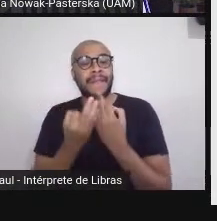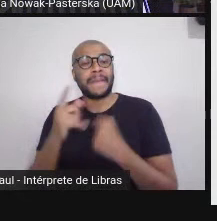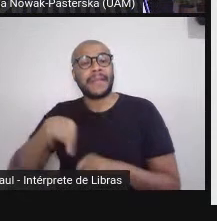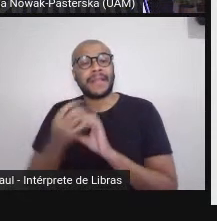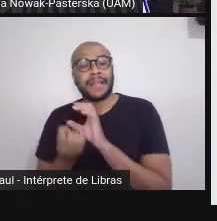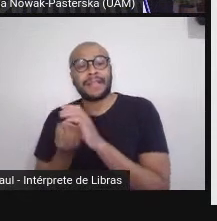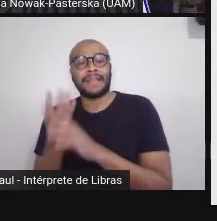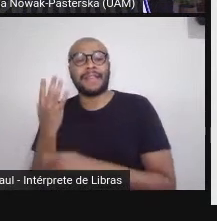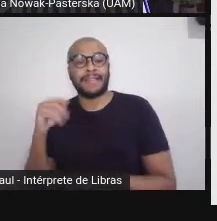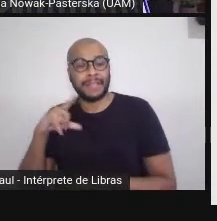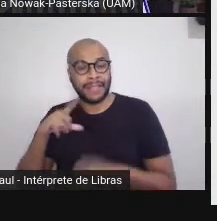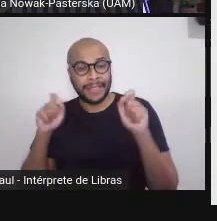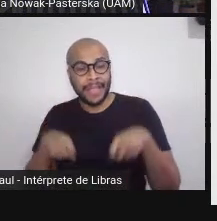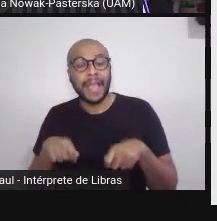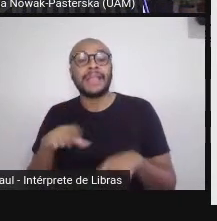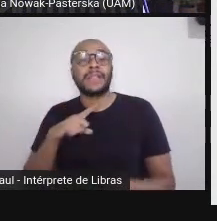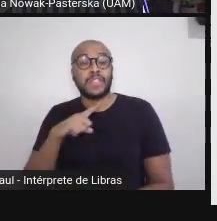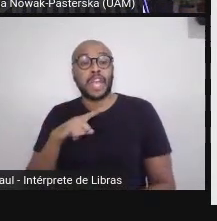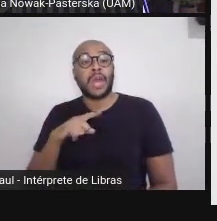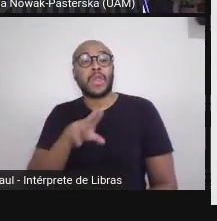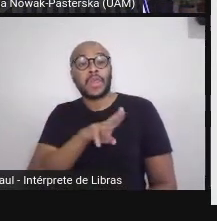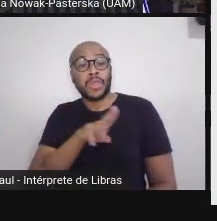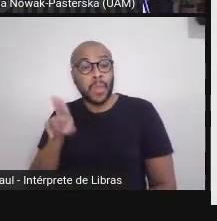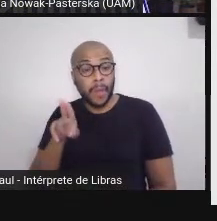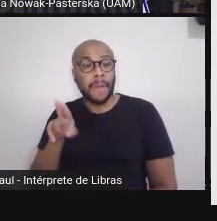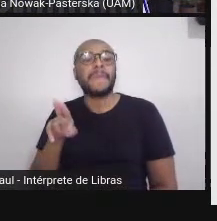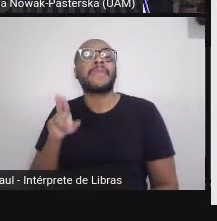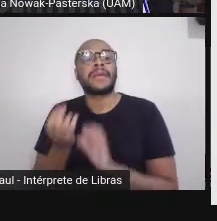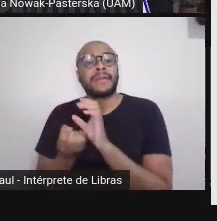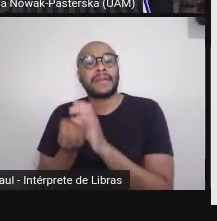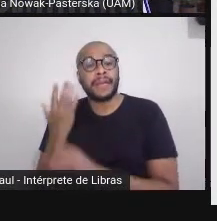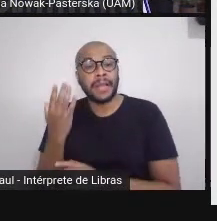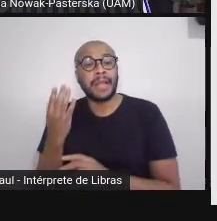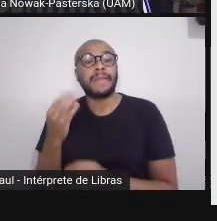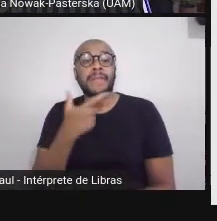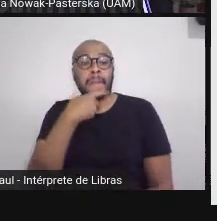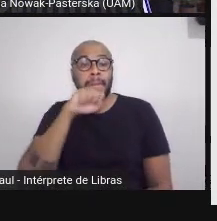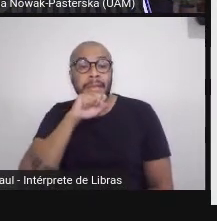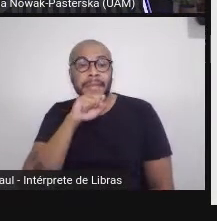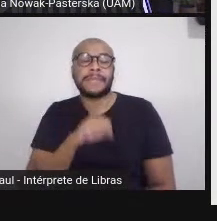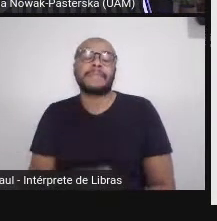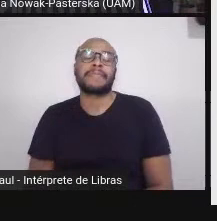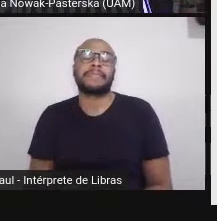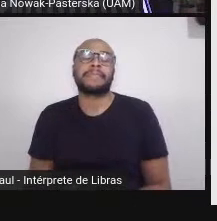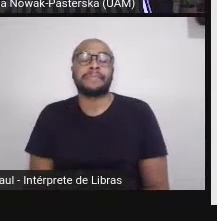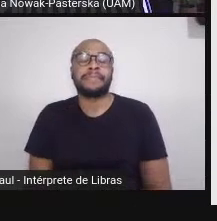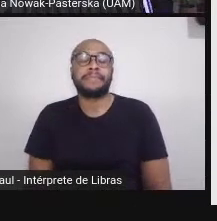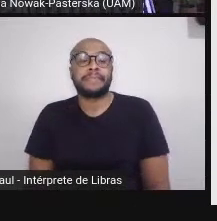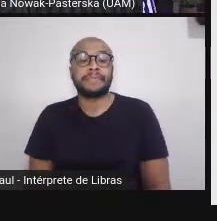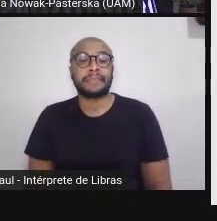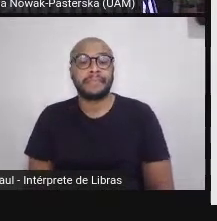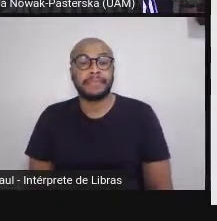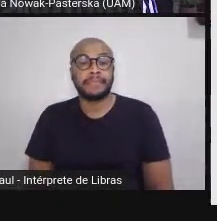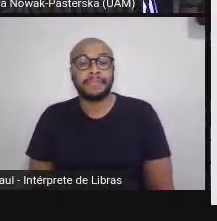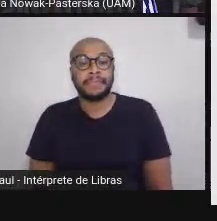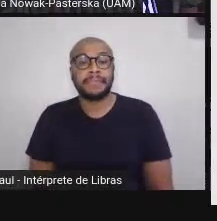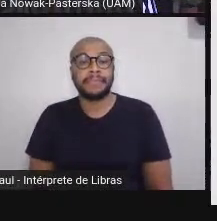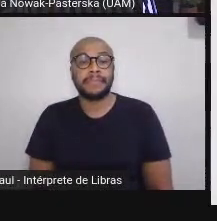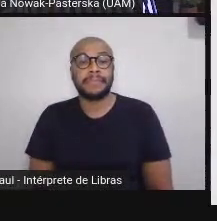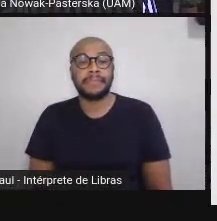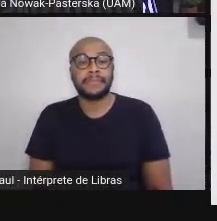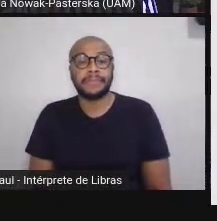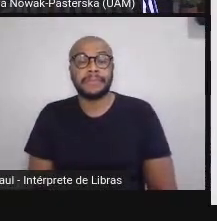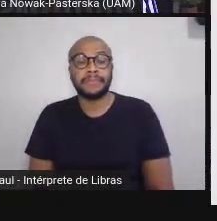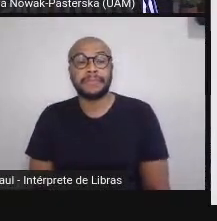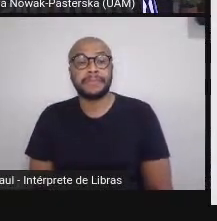nomes próprios criados a partir do nome do pai. Tutaj prezentuję Państwu